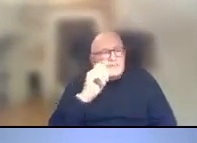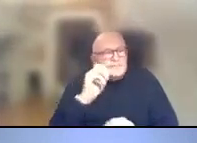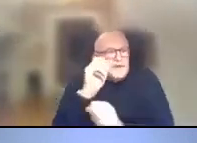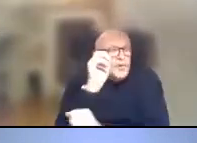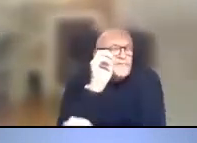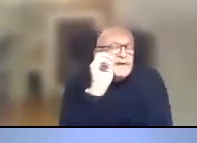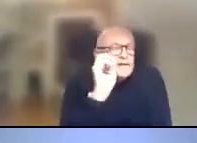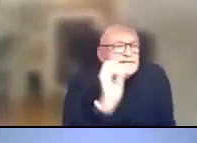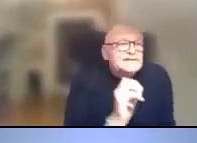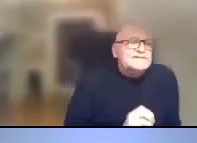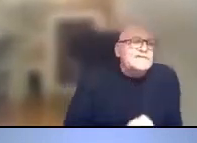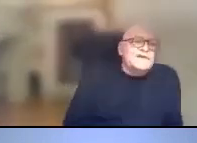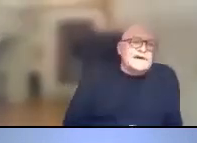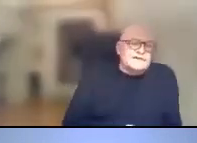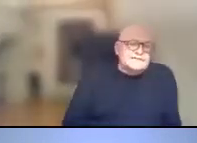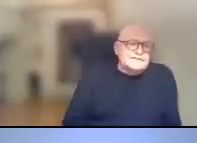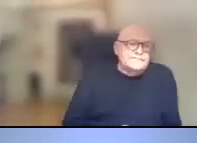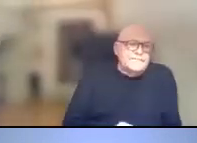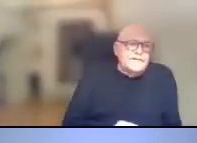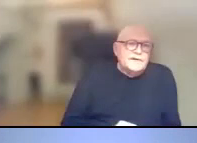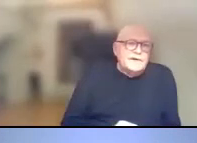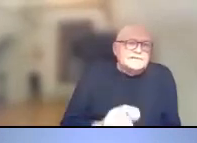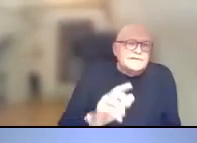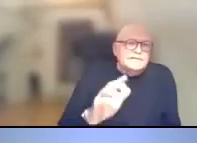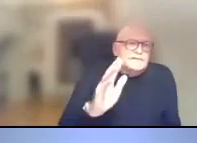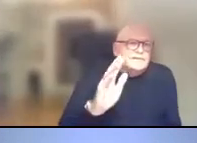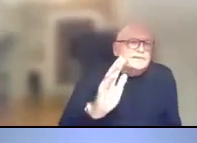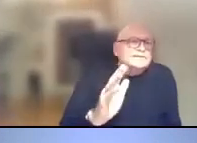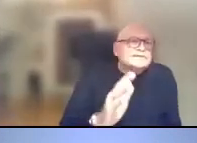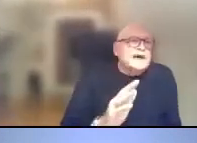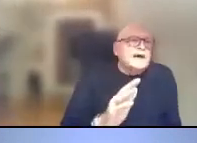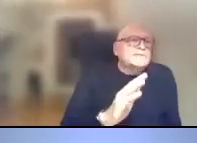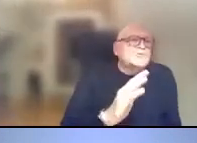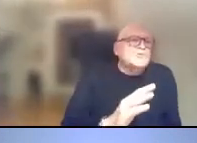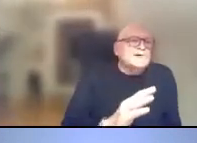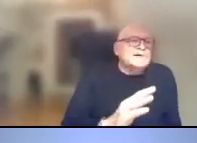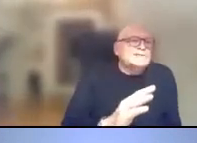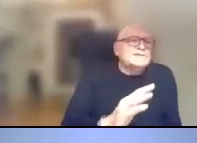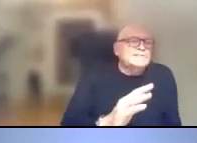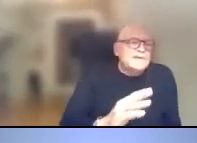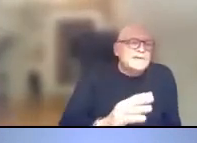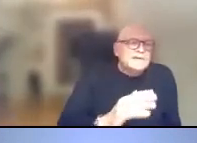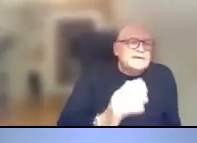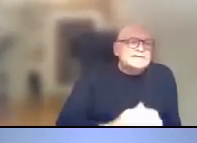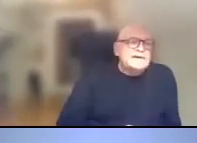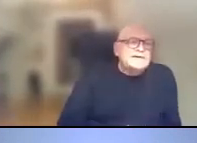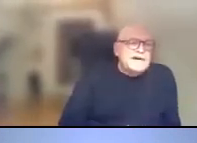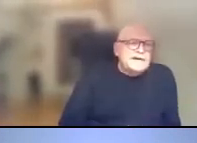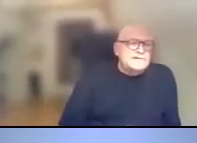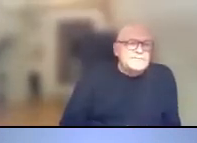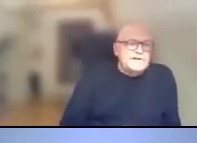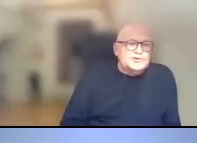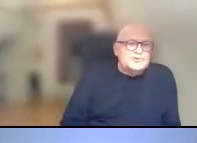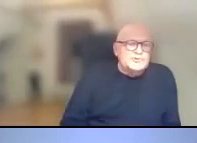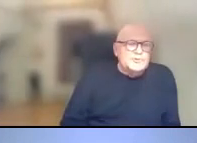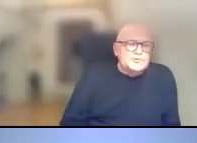verurteilt wurde. Und während dieses Verfahrens erzählt Nils H. einem Gutachter, dass er